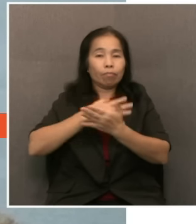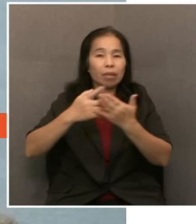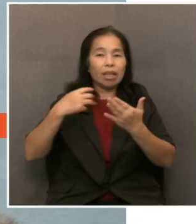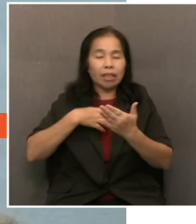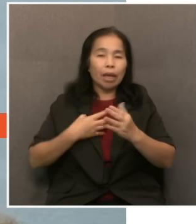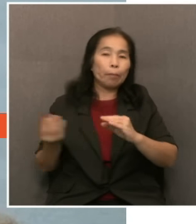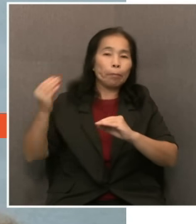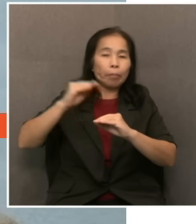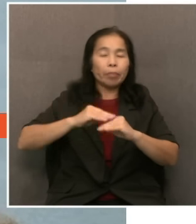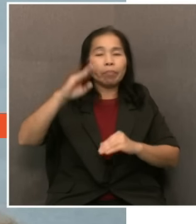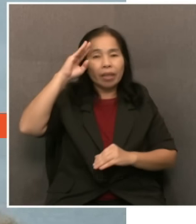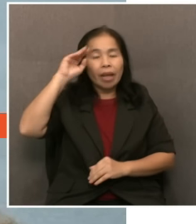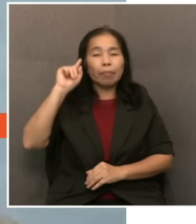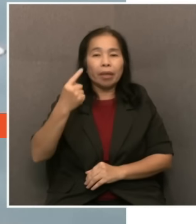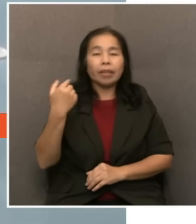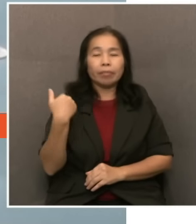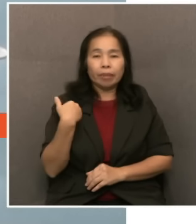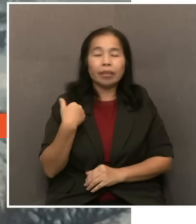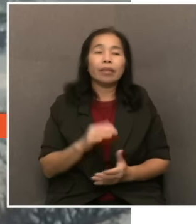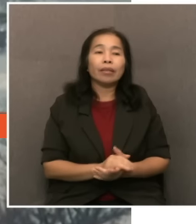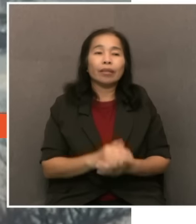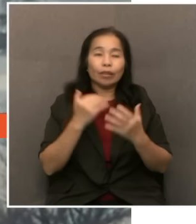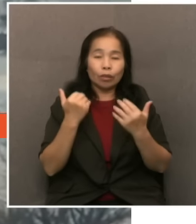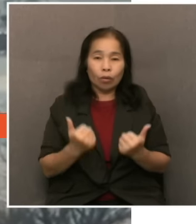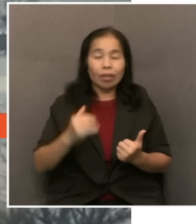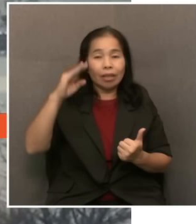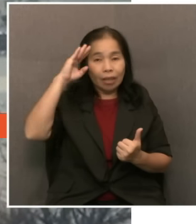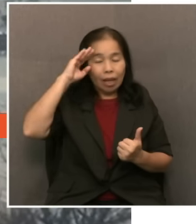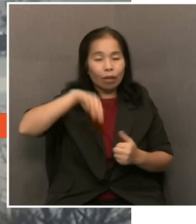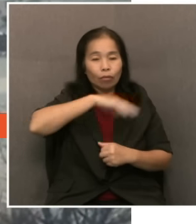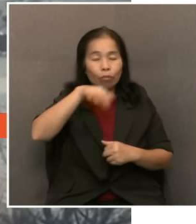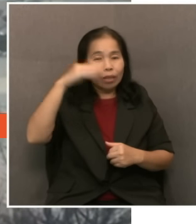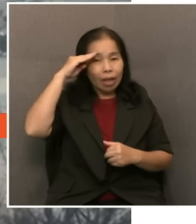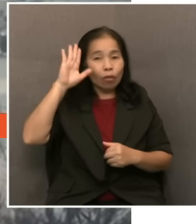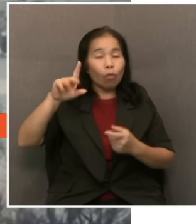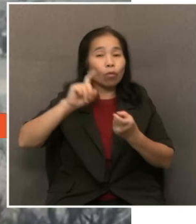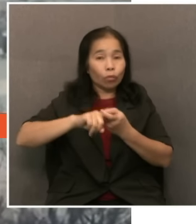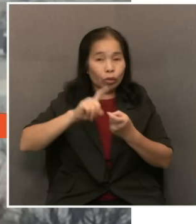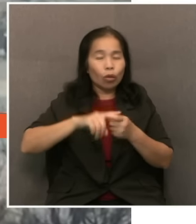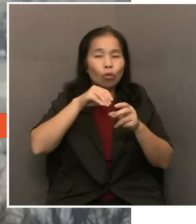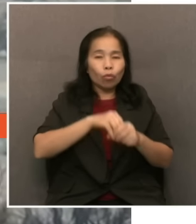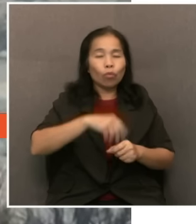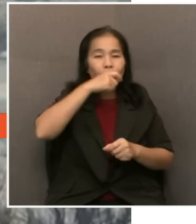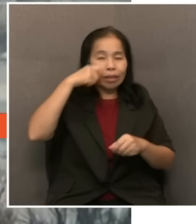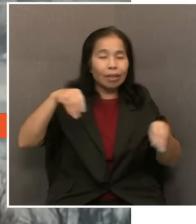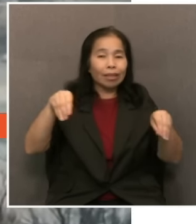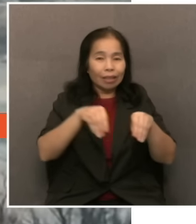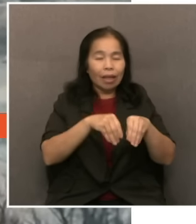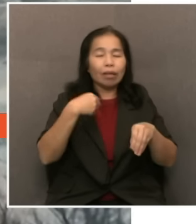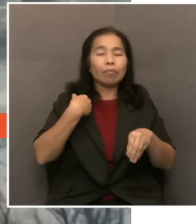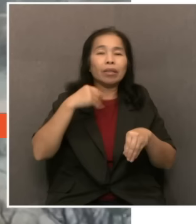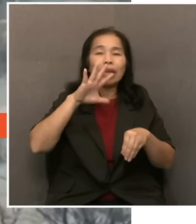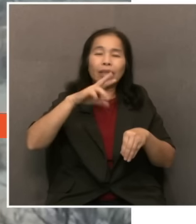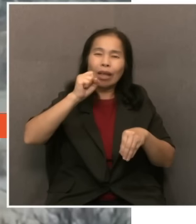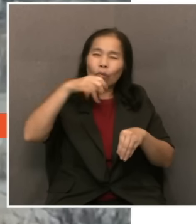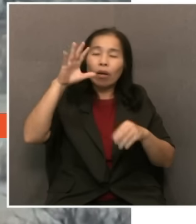ที่ต่อสู้ในยูเครนจากตอนนี้ที่มีประมาณ 575,000 นายเพิ่มเป็น 690,000 นายด้วยโด